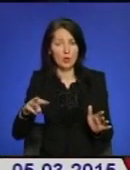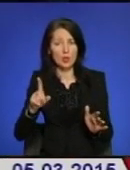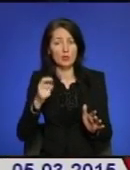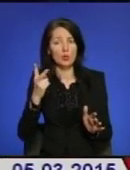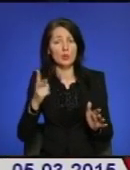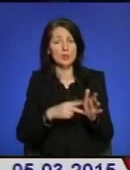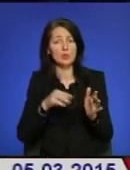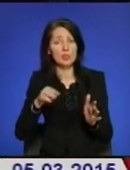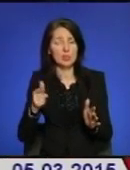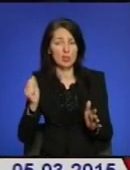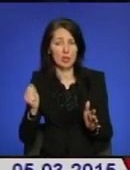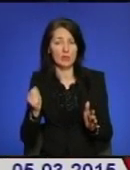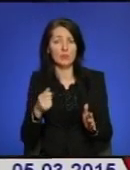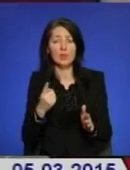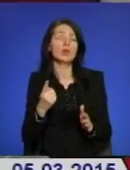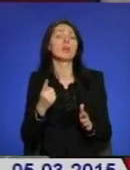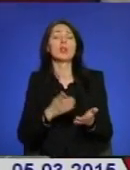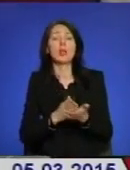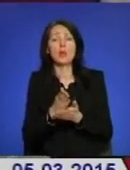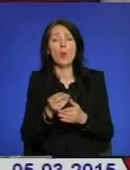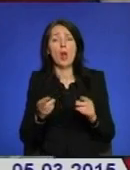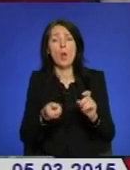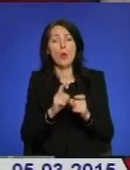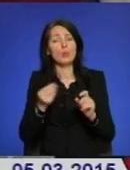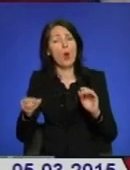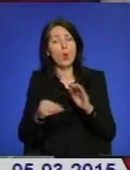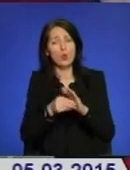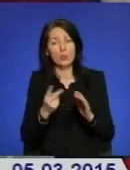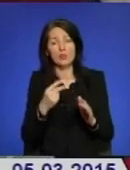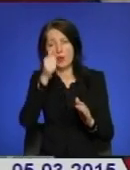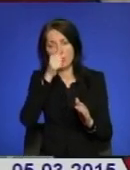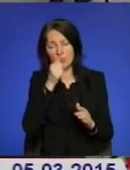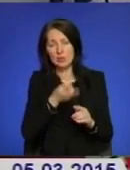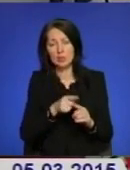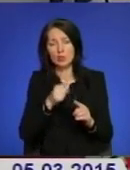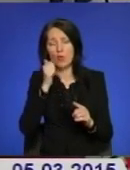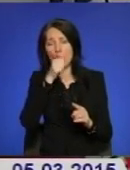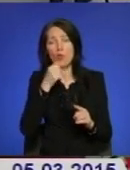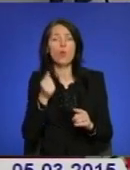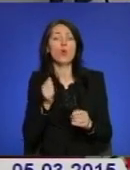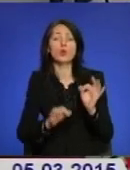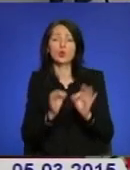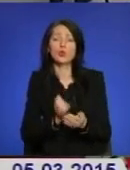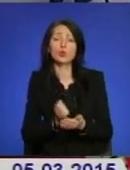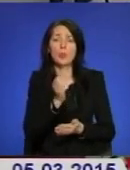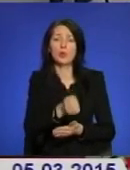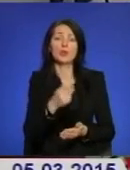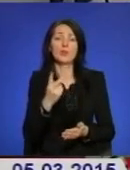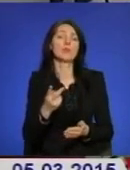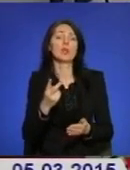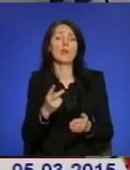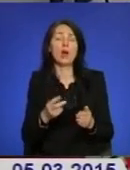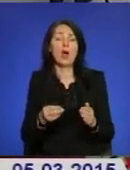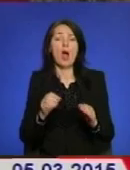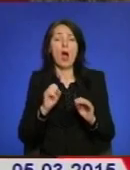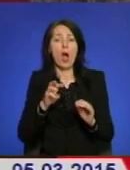один напрямок роботи – боротьба із корупцією. Лише за 2 місяці цього року до суду скеровано 12 обвинувальних актів у кримінальних провадженнях про